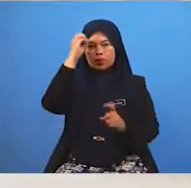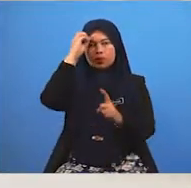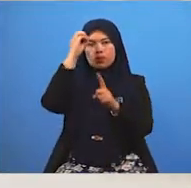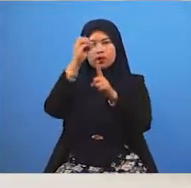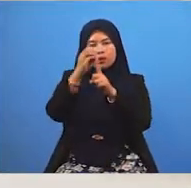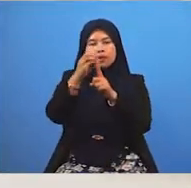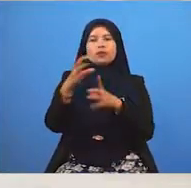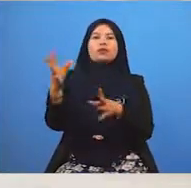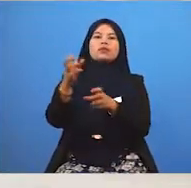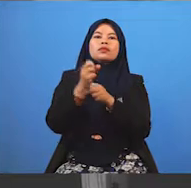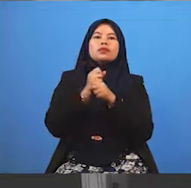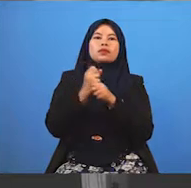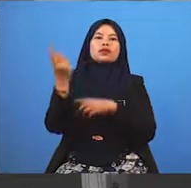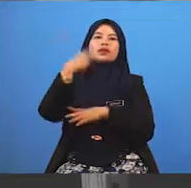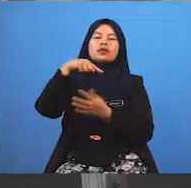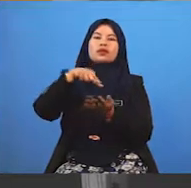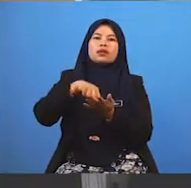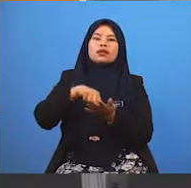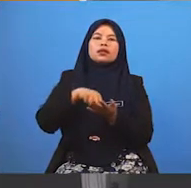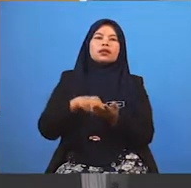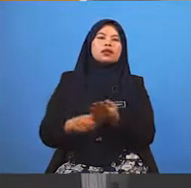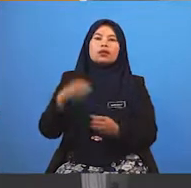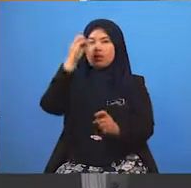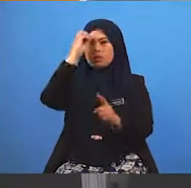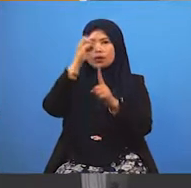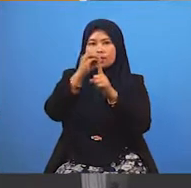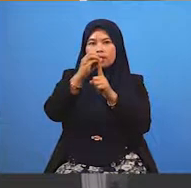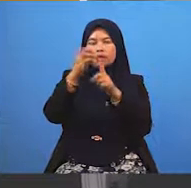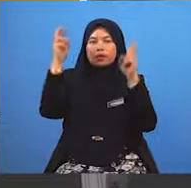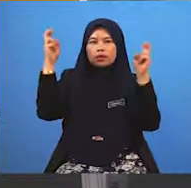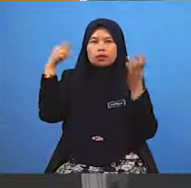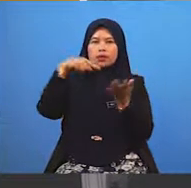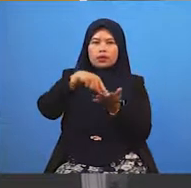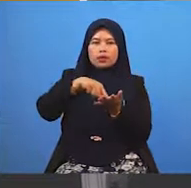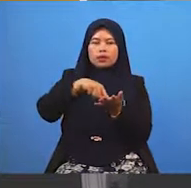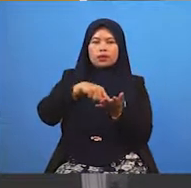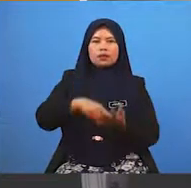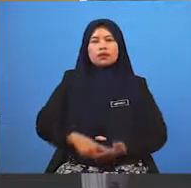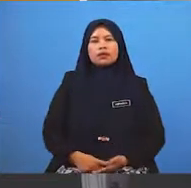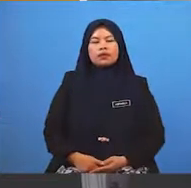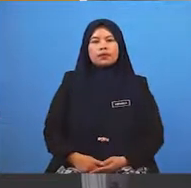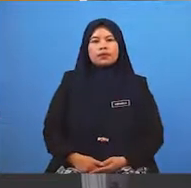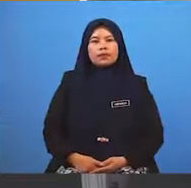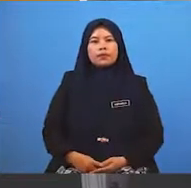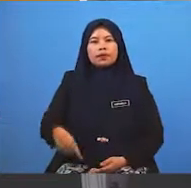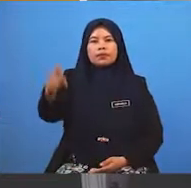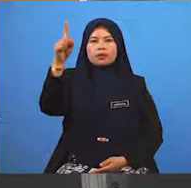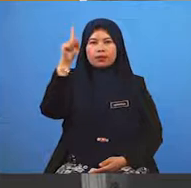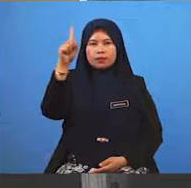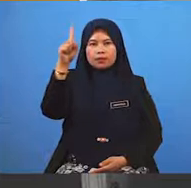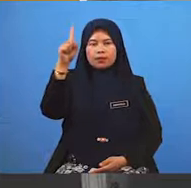dicapai pada hari ini. Objektif pembelajaran tajuk ini adalah seperti berikut. Yang